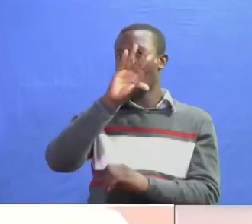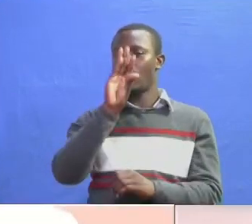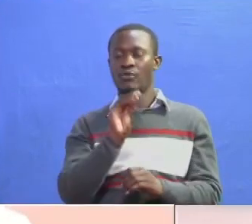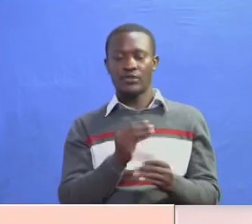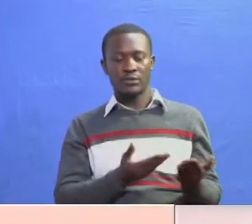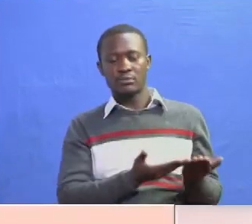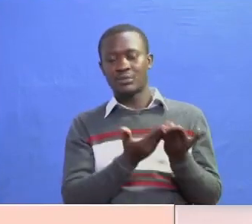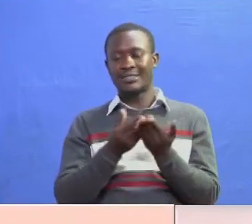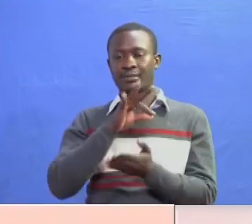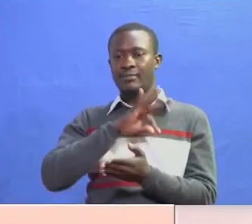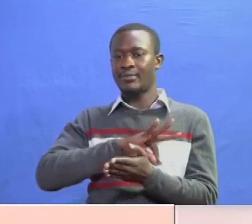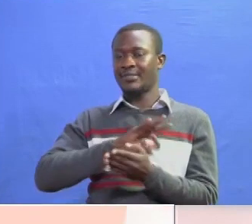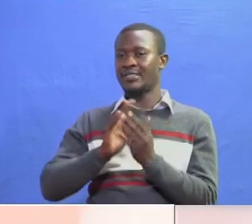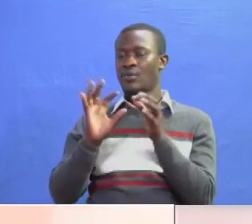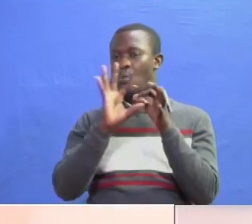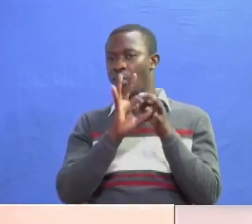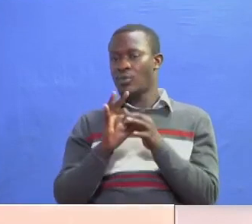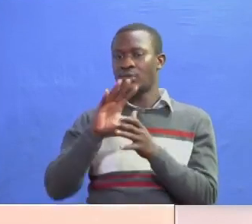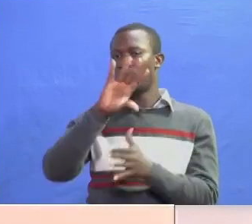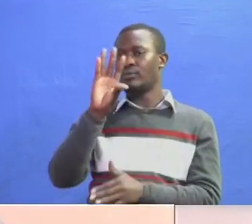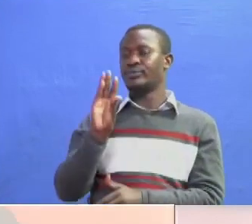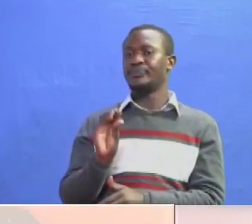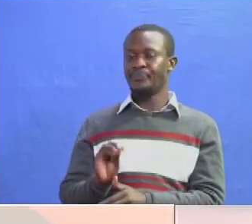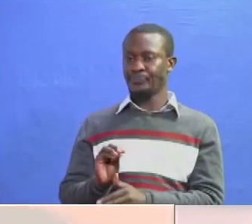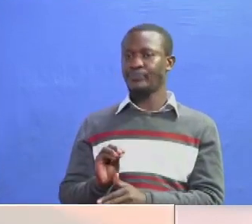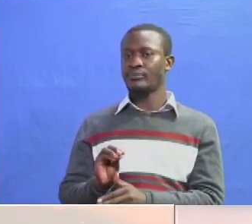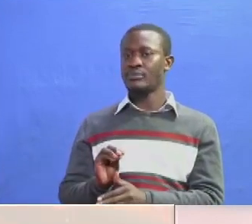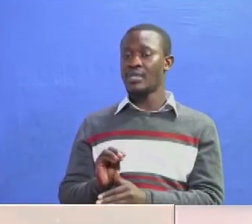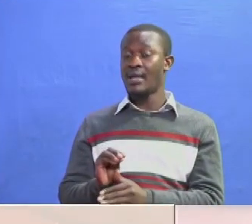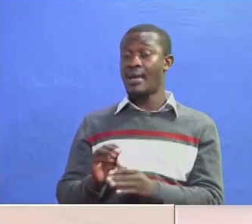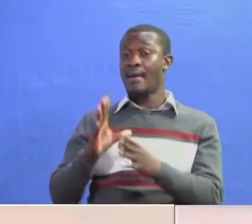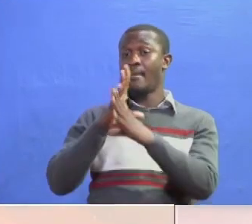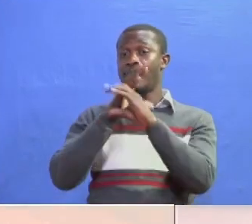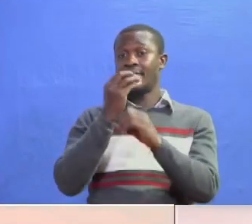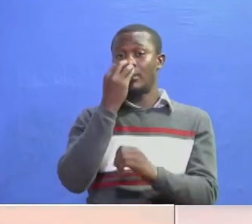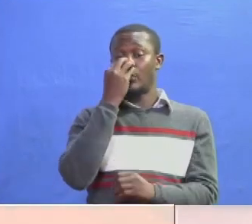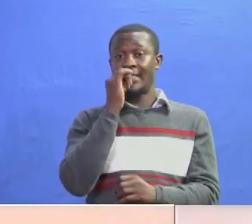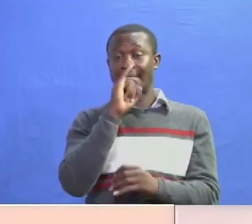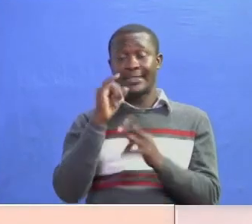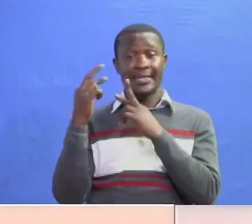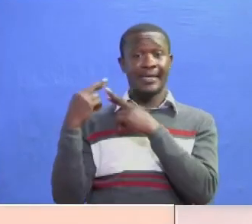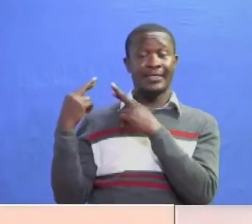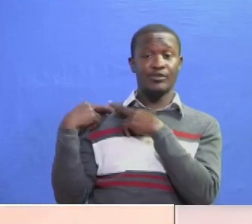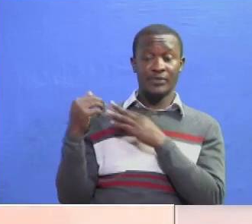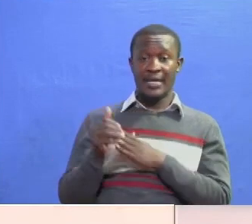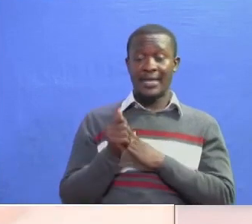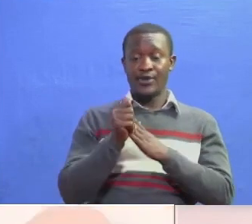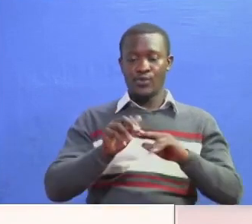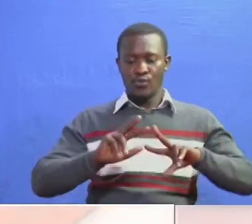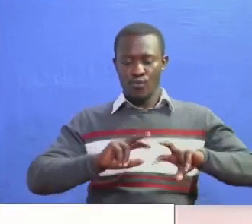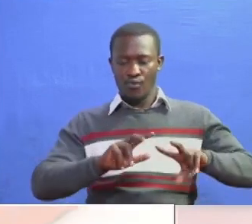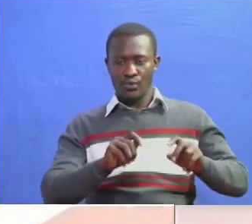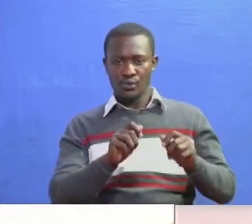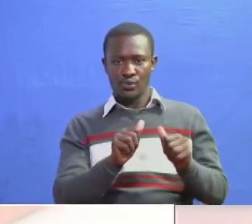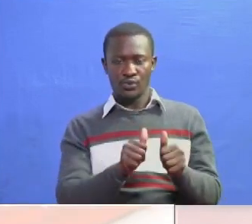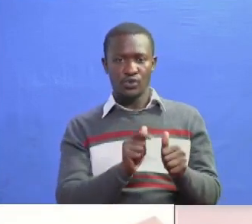kuleta manufaa katika umoja wa Afrika. Kulingana na Rais Ruto, ni jukumu la viongozi kutafuta suluhu la kudumu